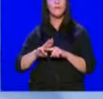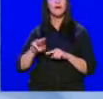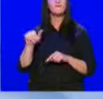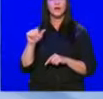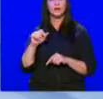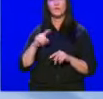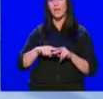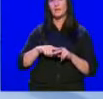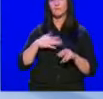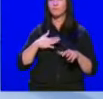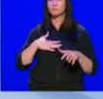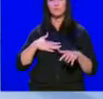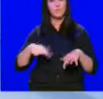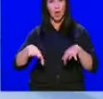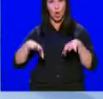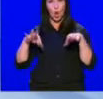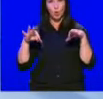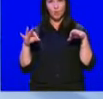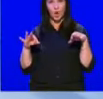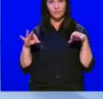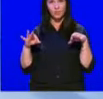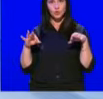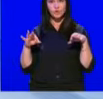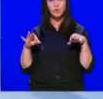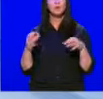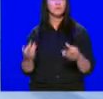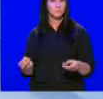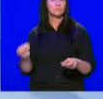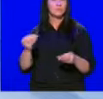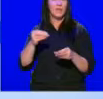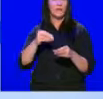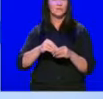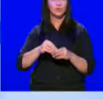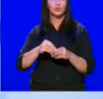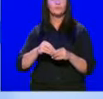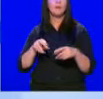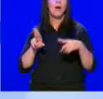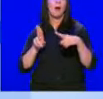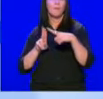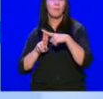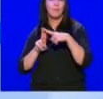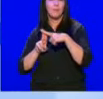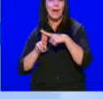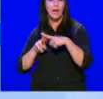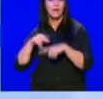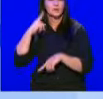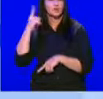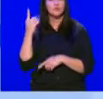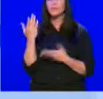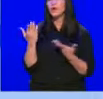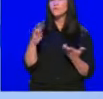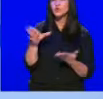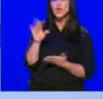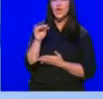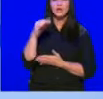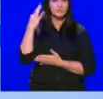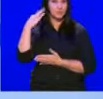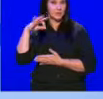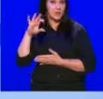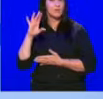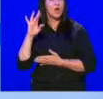здравейте. Готовност и да включим от Прага, да чуем какво ще каже президентът Румен